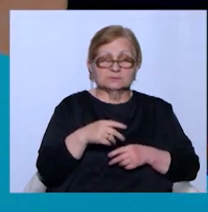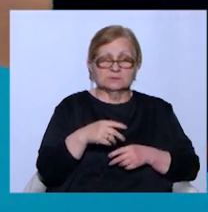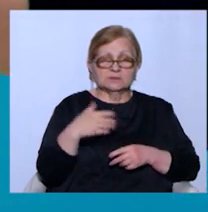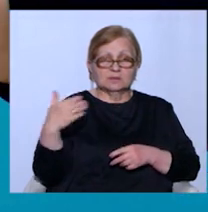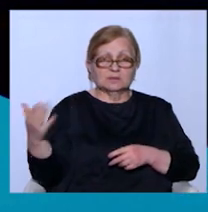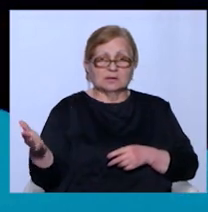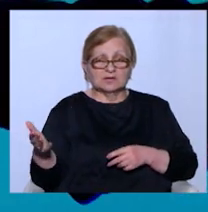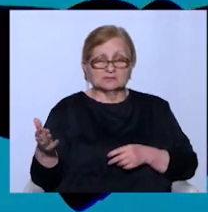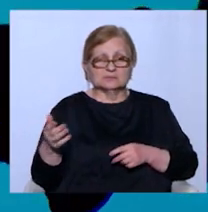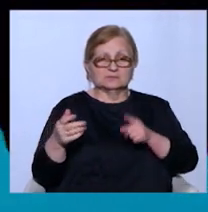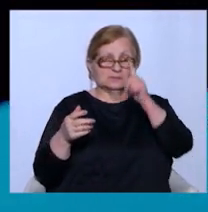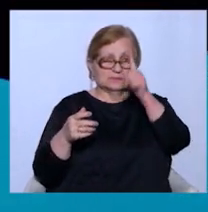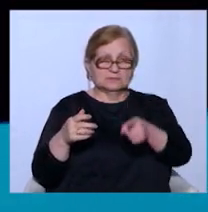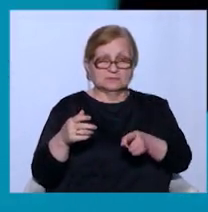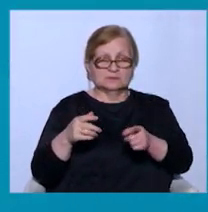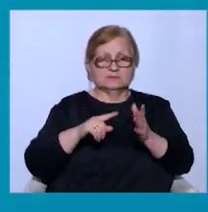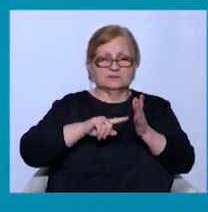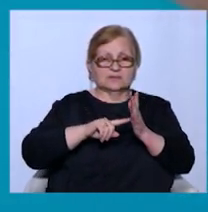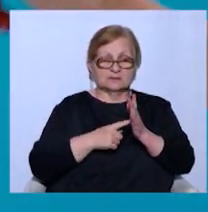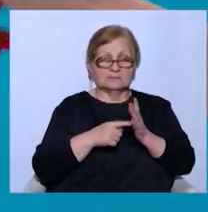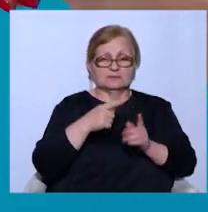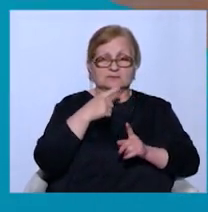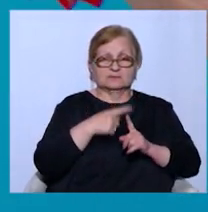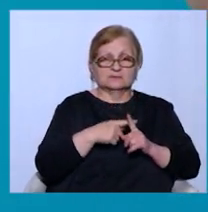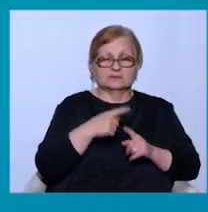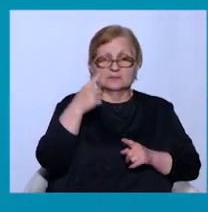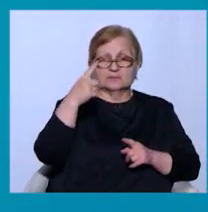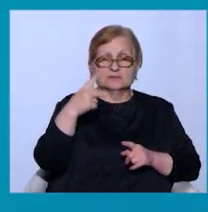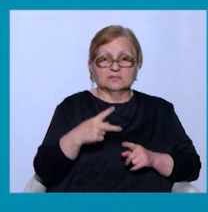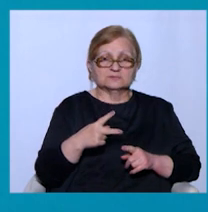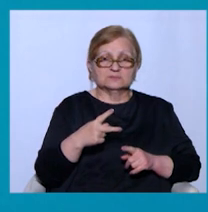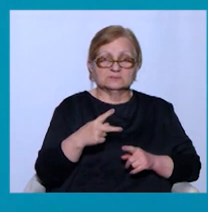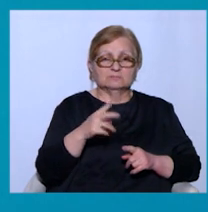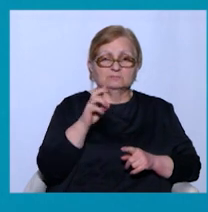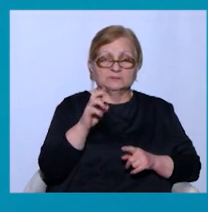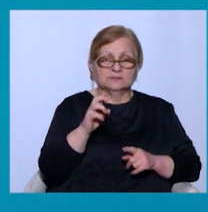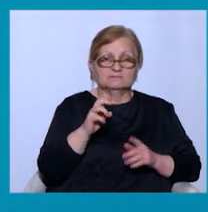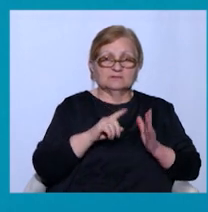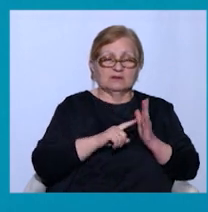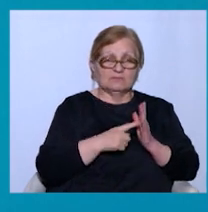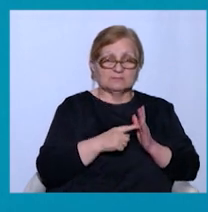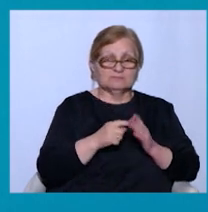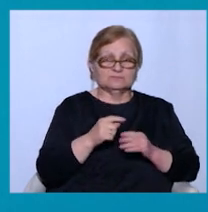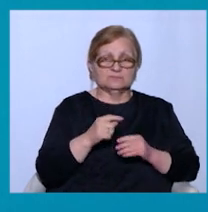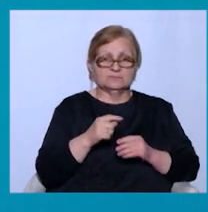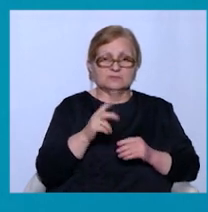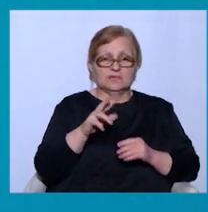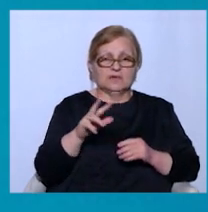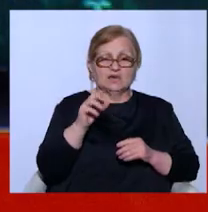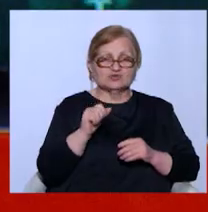გვერდი და მასზე დაშვებული სიმაღლის ნამრავლის ნახევარს. ანუ არის 1/2 B გავამრავლოთ